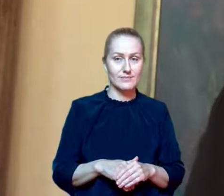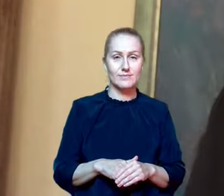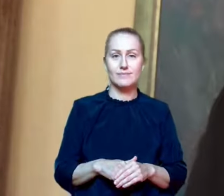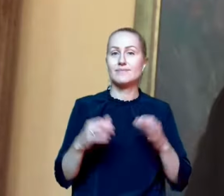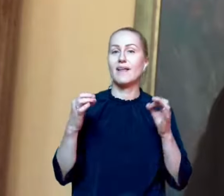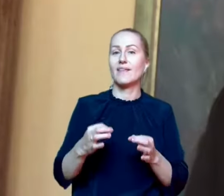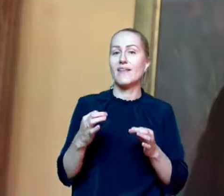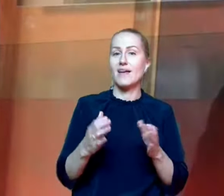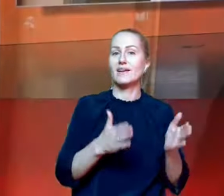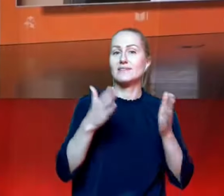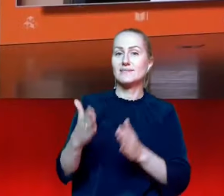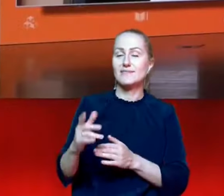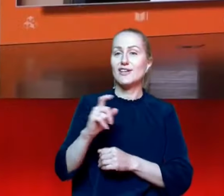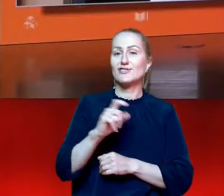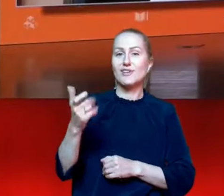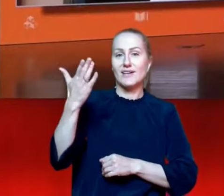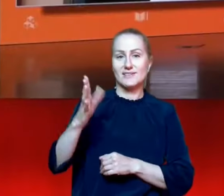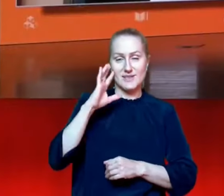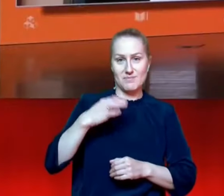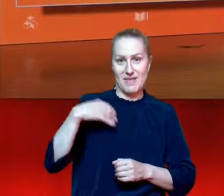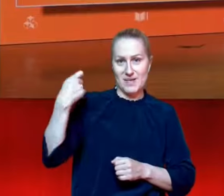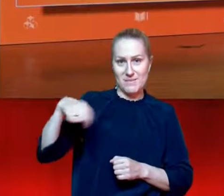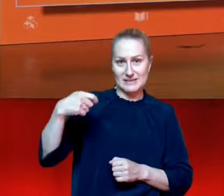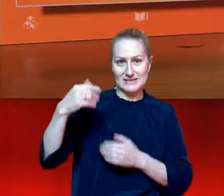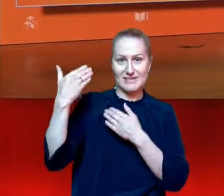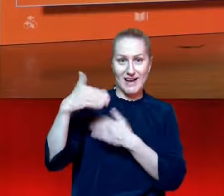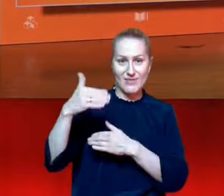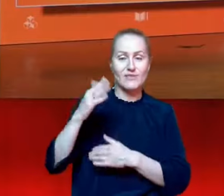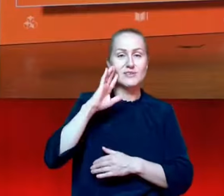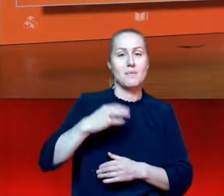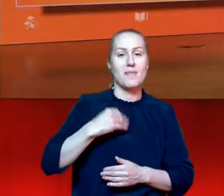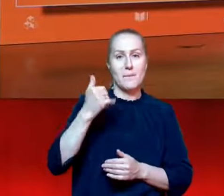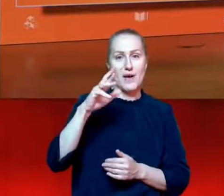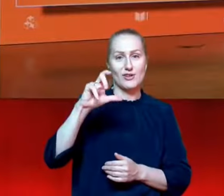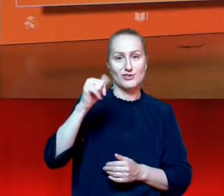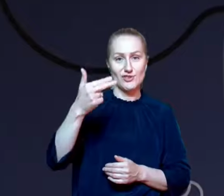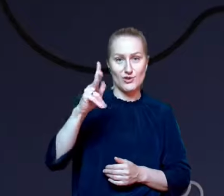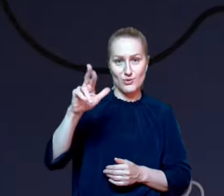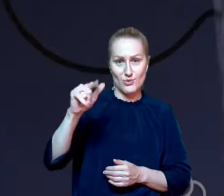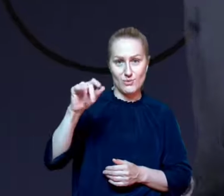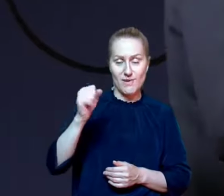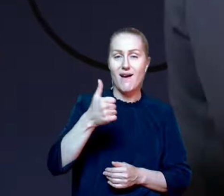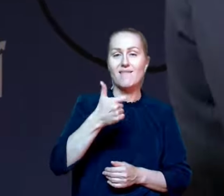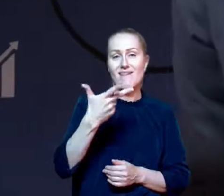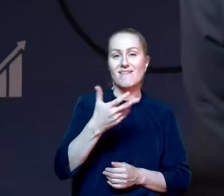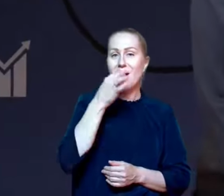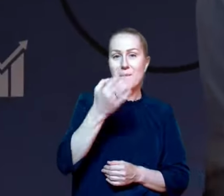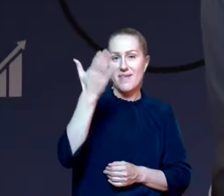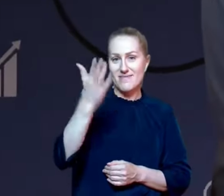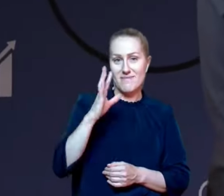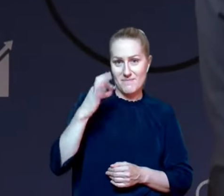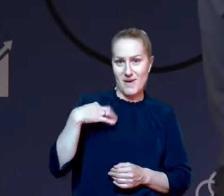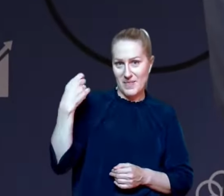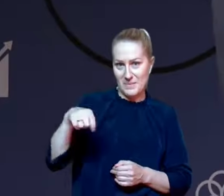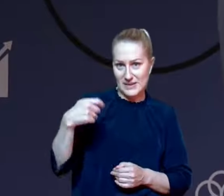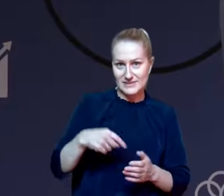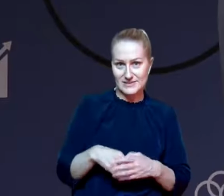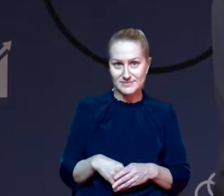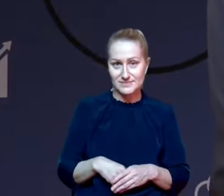Czas na pana prezydenta Katowic, pana Marcina Krupę i kilka pytań do pana prezydenta. Panie